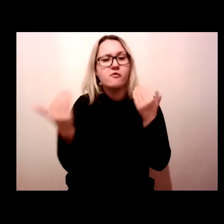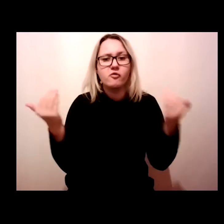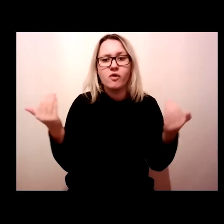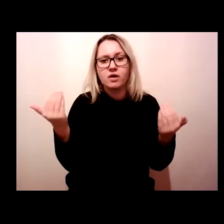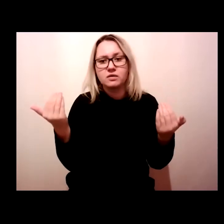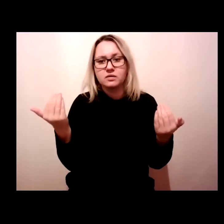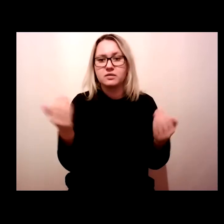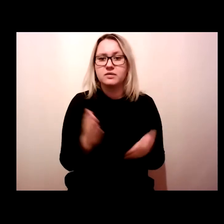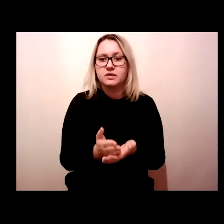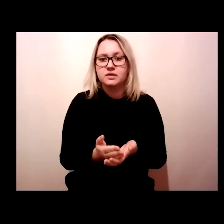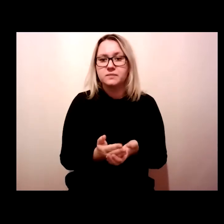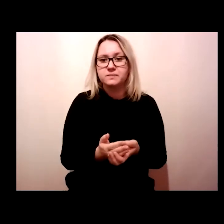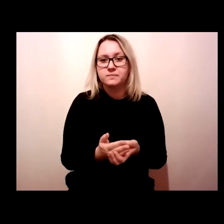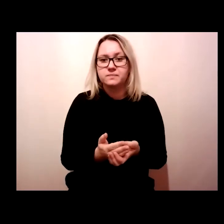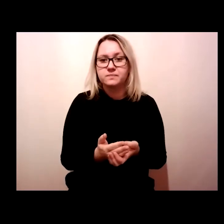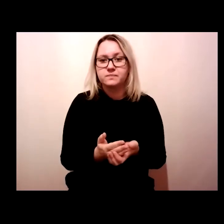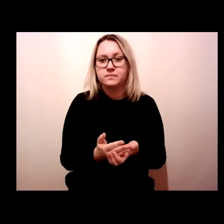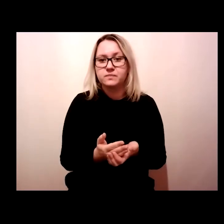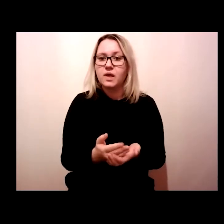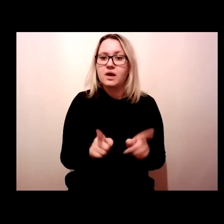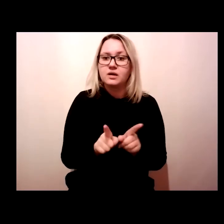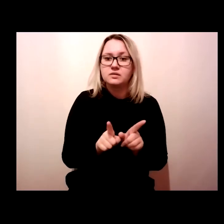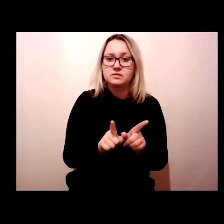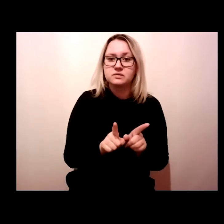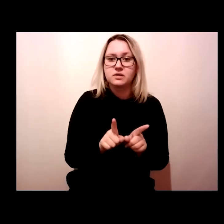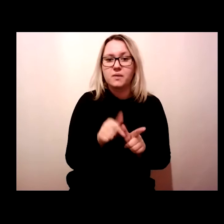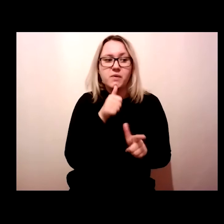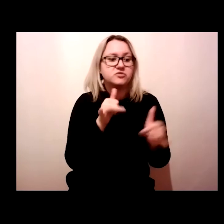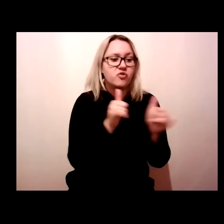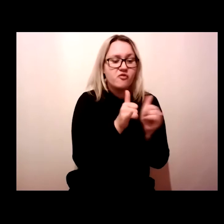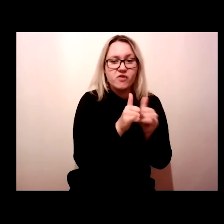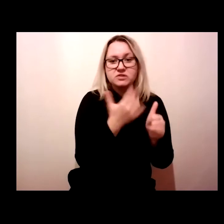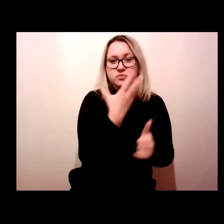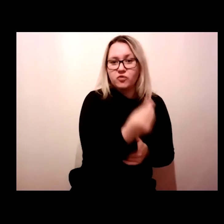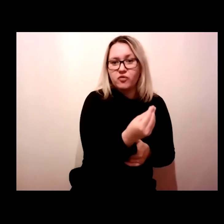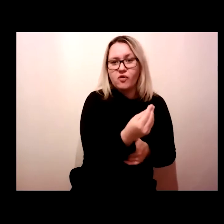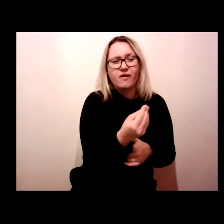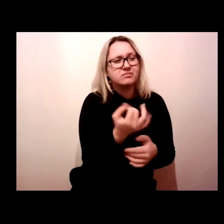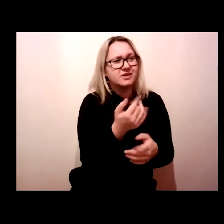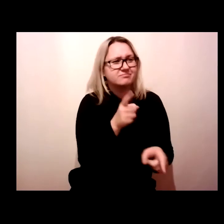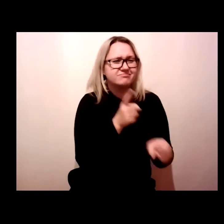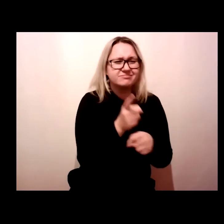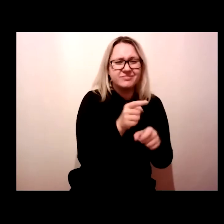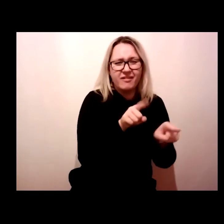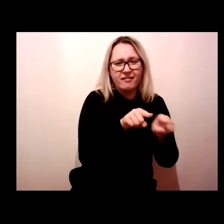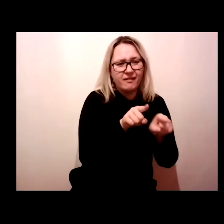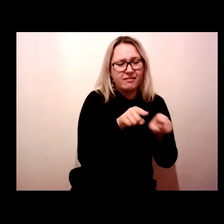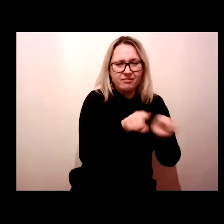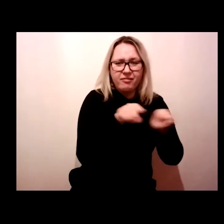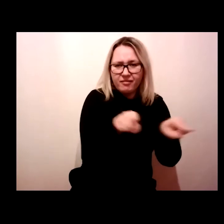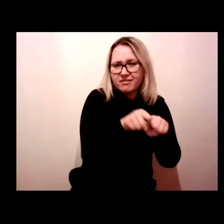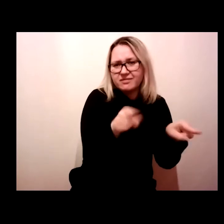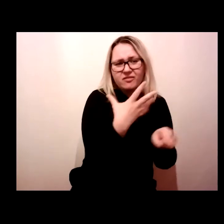žiūrėti, point of ką view. kažkokias As Facebook'e for propagandinės advice, žinutes